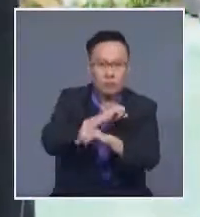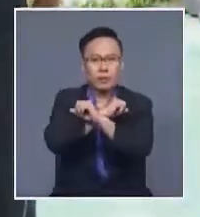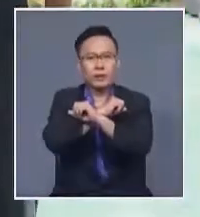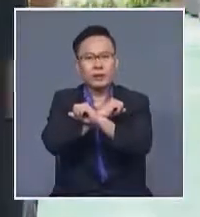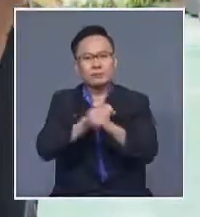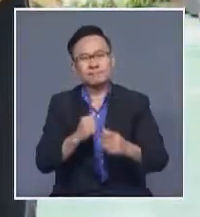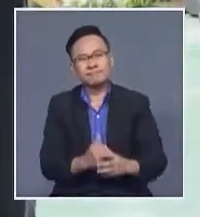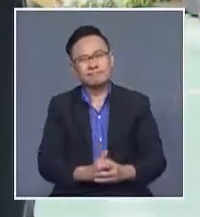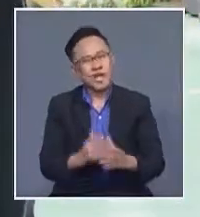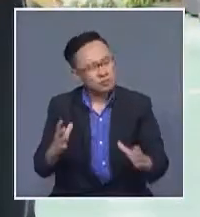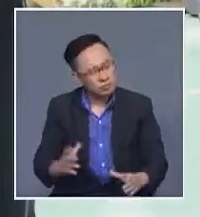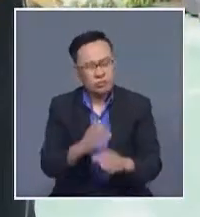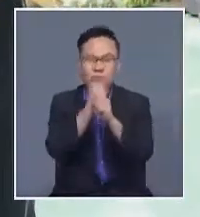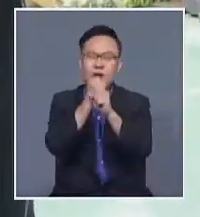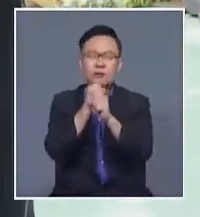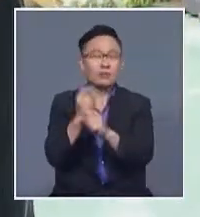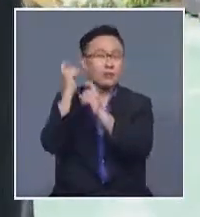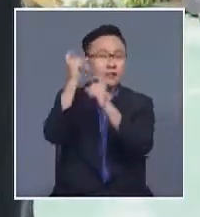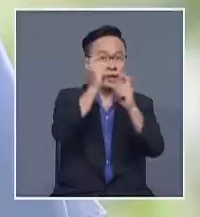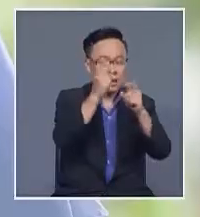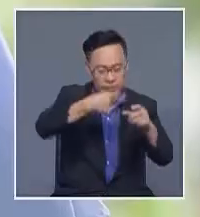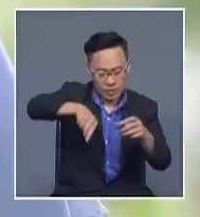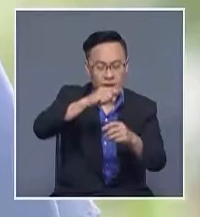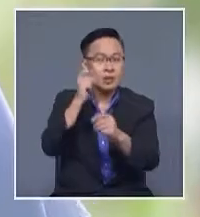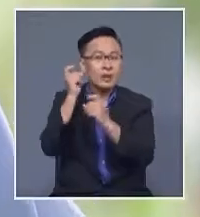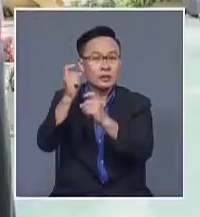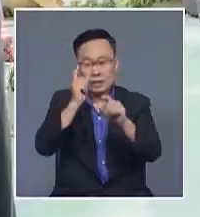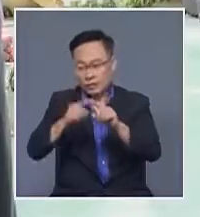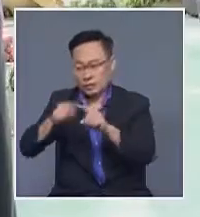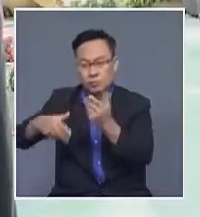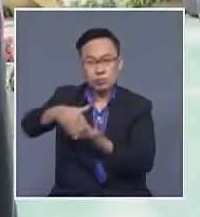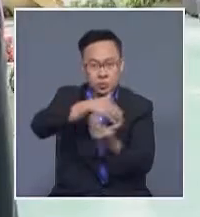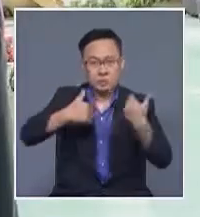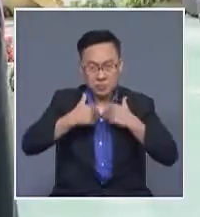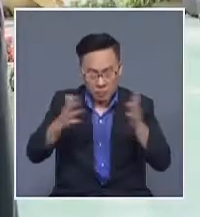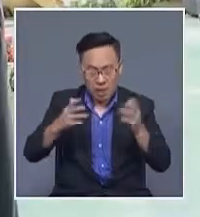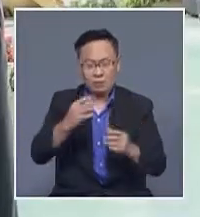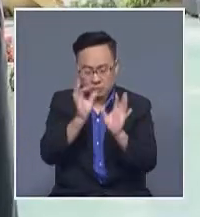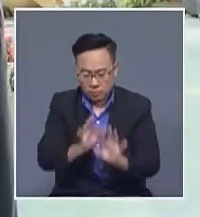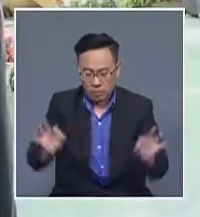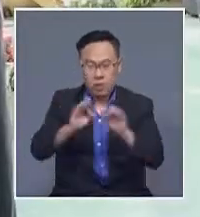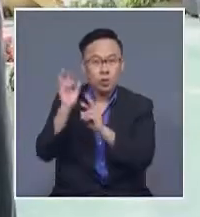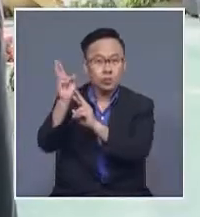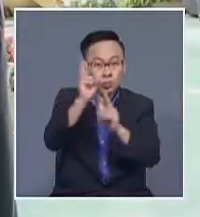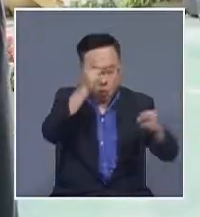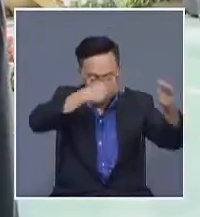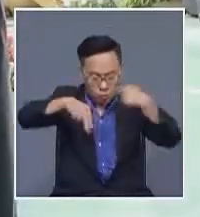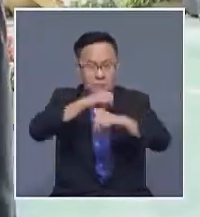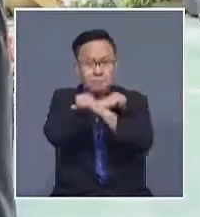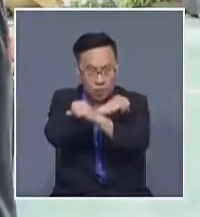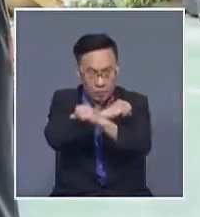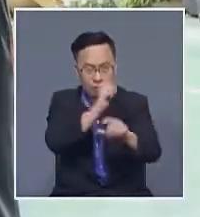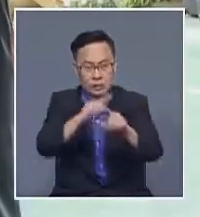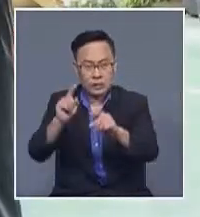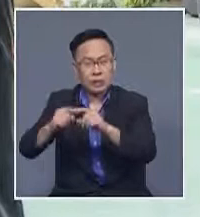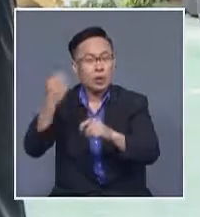เรื่องความปลอดภัยที่พวกเราจะต้องพึงระวังนะคะมีอยู่มากมายเลยค่ะ ใช่แล้วล่ะค่ะถ้าทุกคนในโรงเรียนหรือที่ใดๆก็ตามรู้